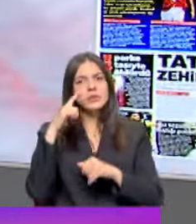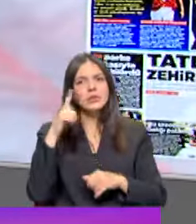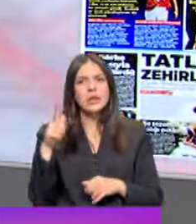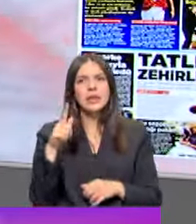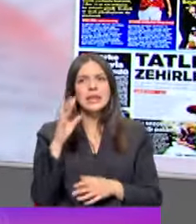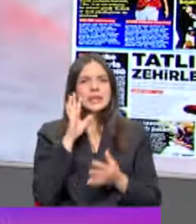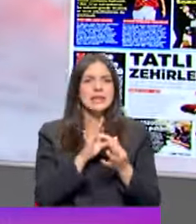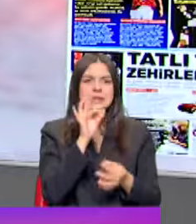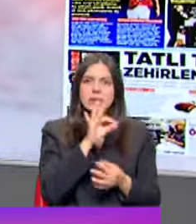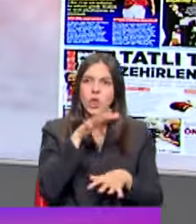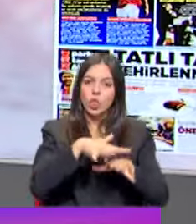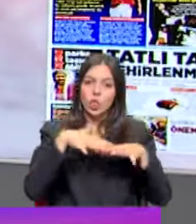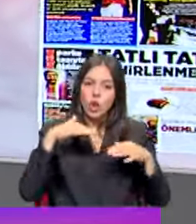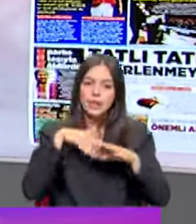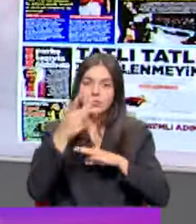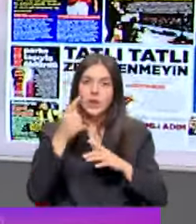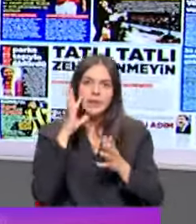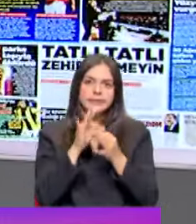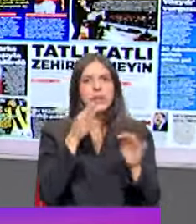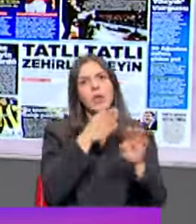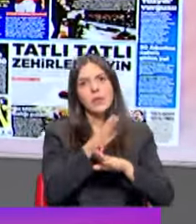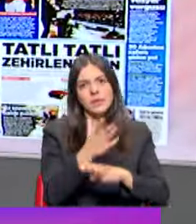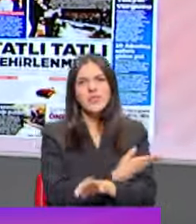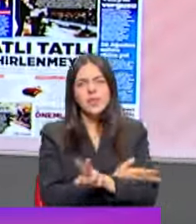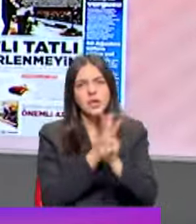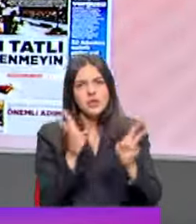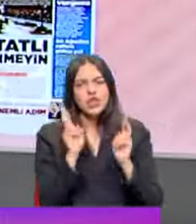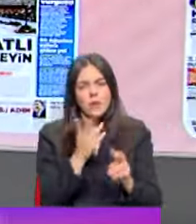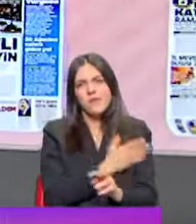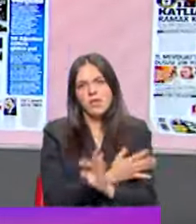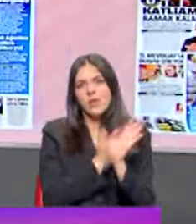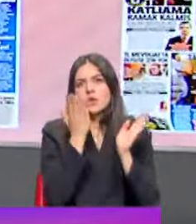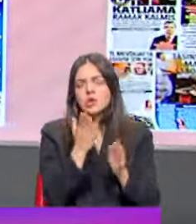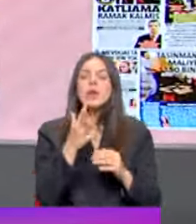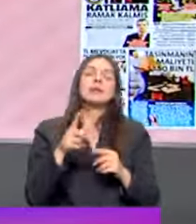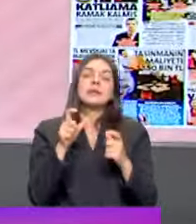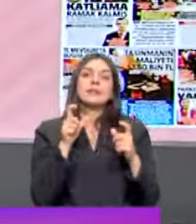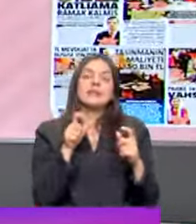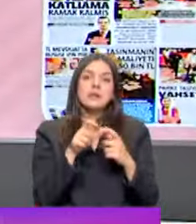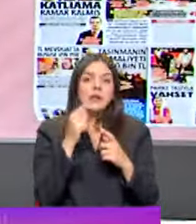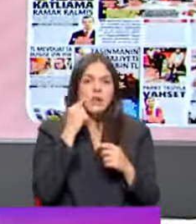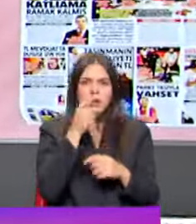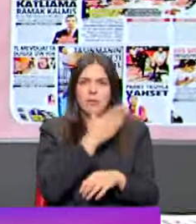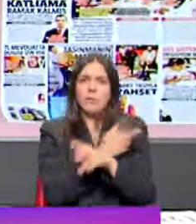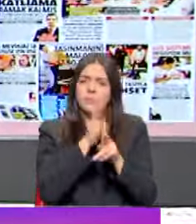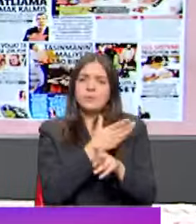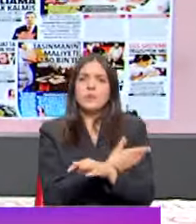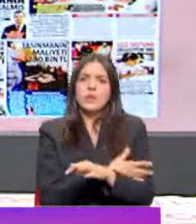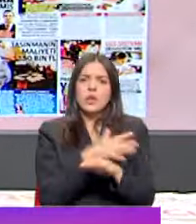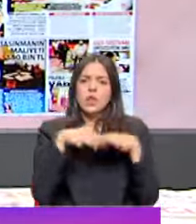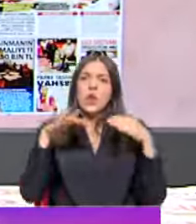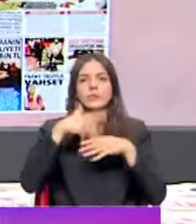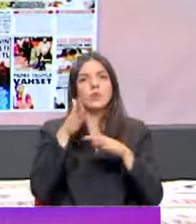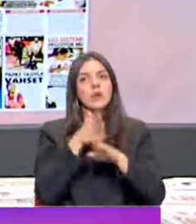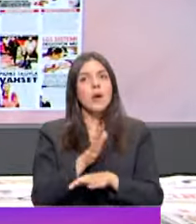sivillerin girmesi törenden sonraya bırakılıyor. Tören öncesinde sivillerin girişine izin verilmiyor. Ama buna rağmen